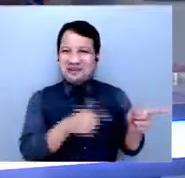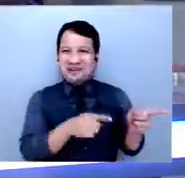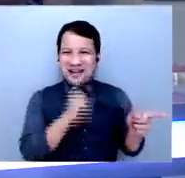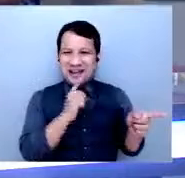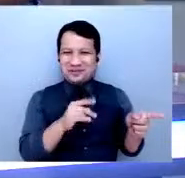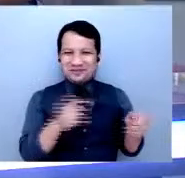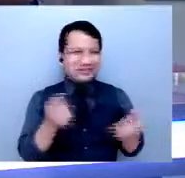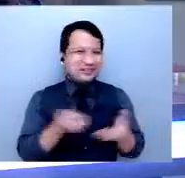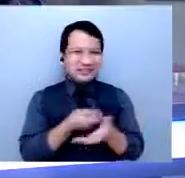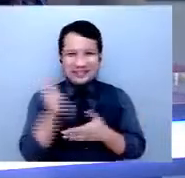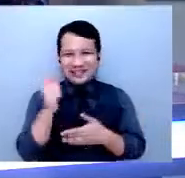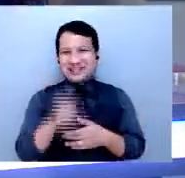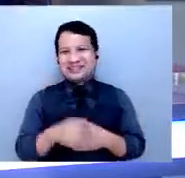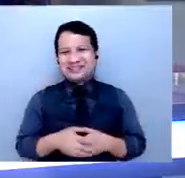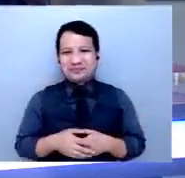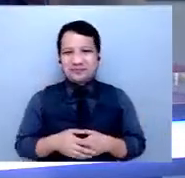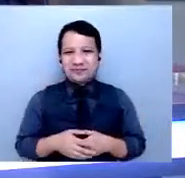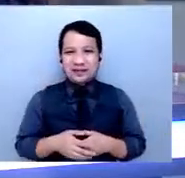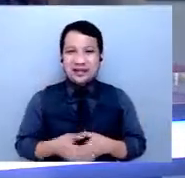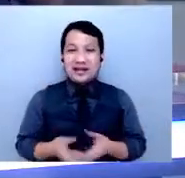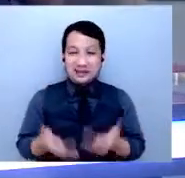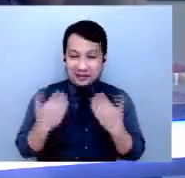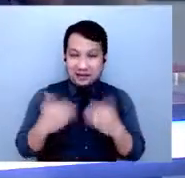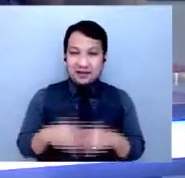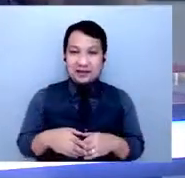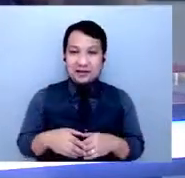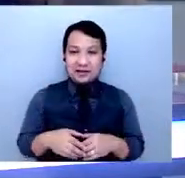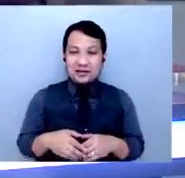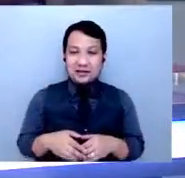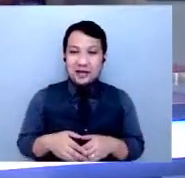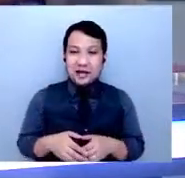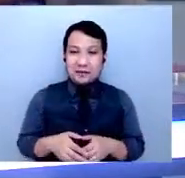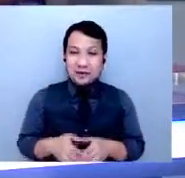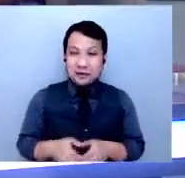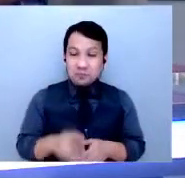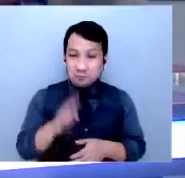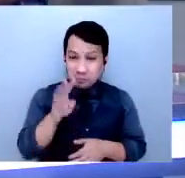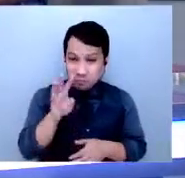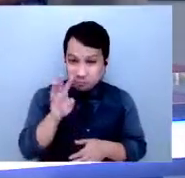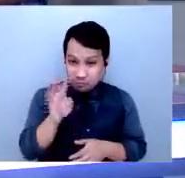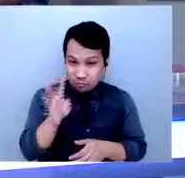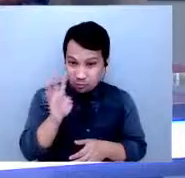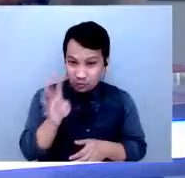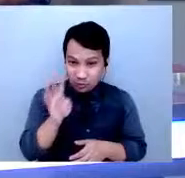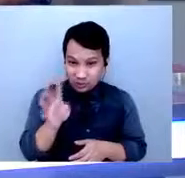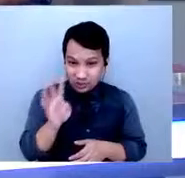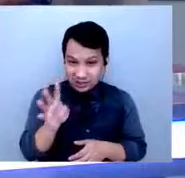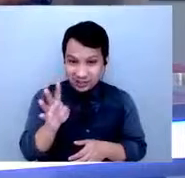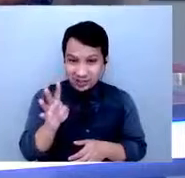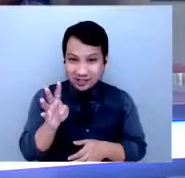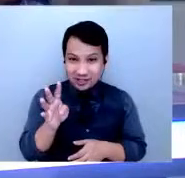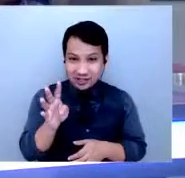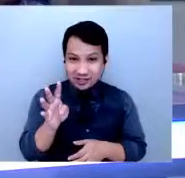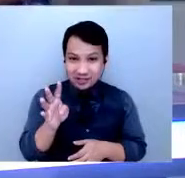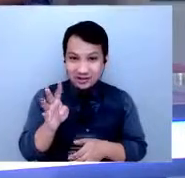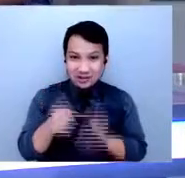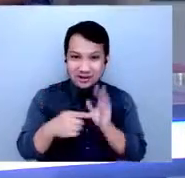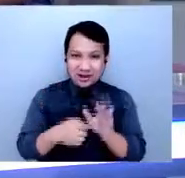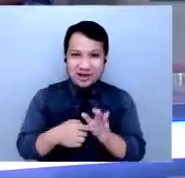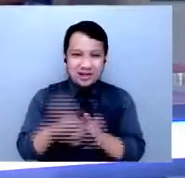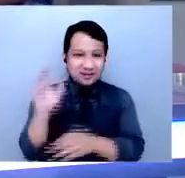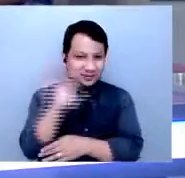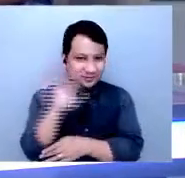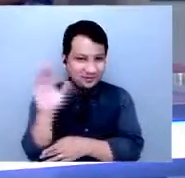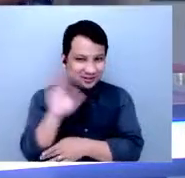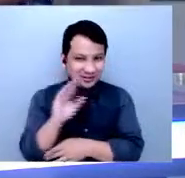mo, kakakainis okay. Ka. Ito na! Ano? Mga kapatid, 4 tulog na lang, Pasko na po. Aba, may countdown na tayo. Of course!